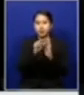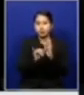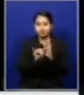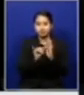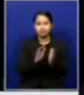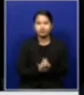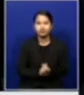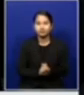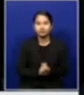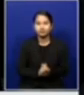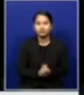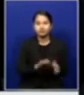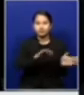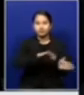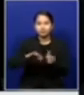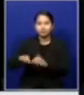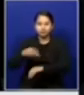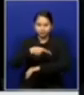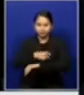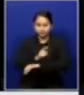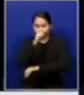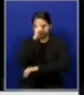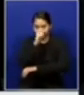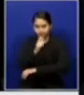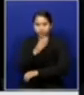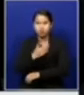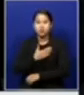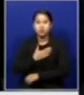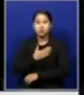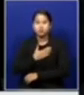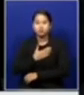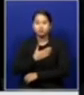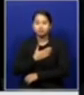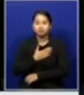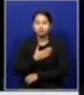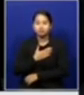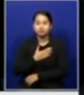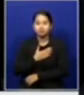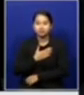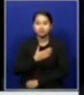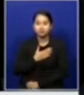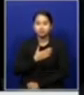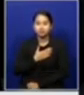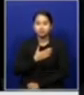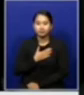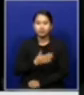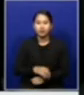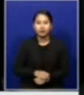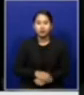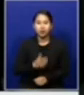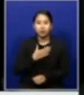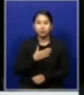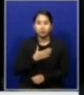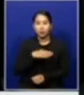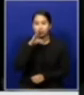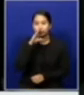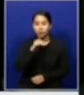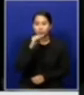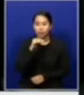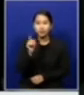ครับท่านประธานที่เคารพครับผมกราบเรียนว่าในการที่เรา